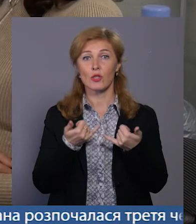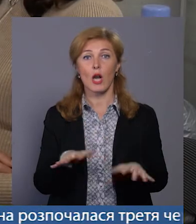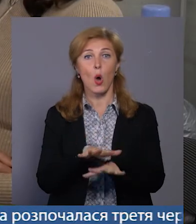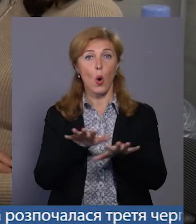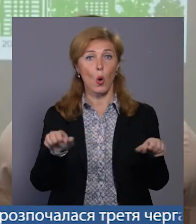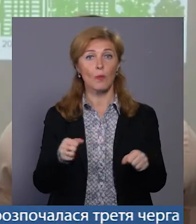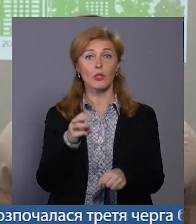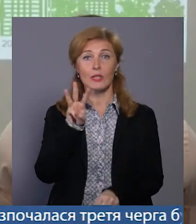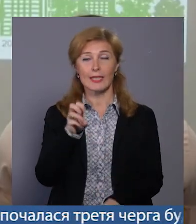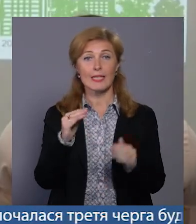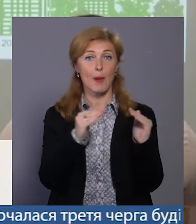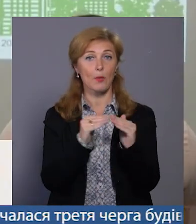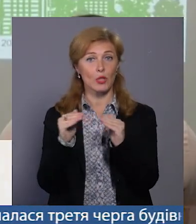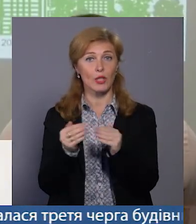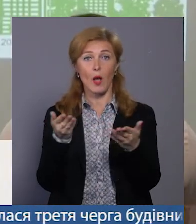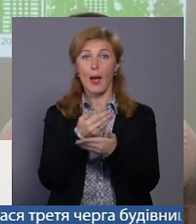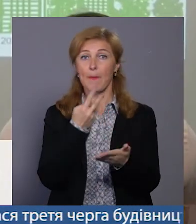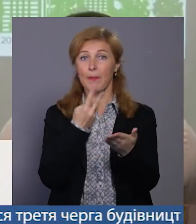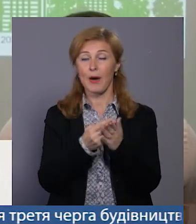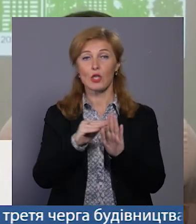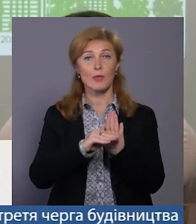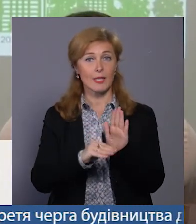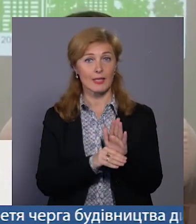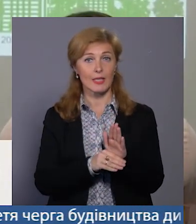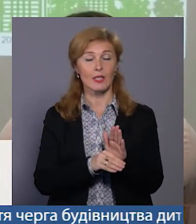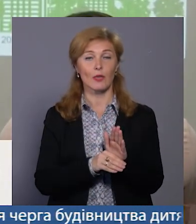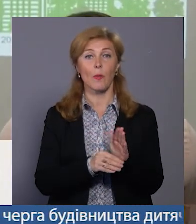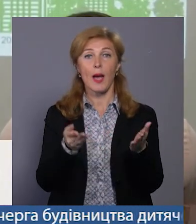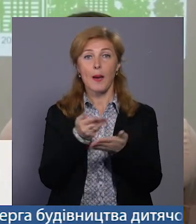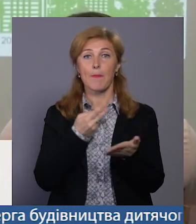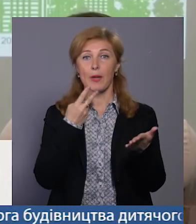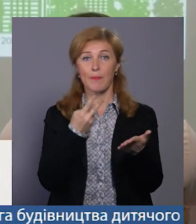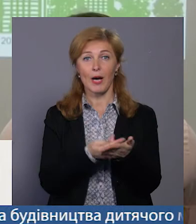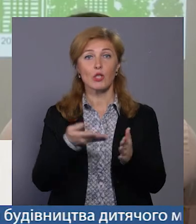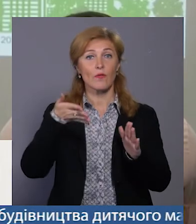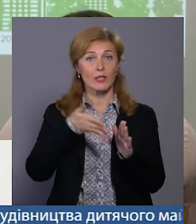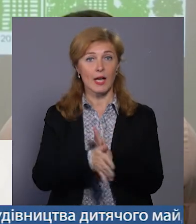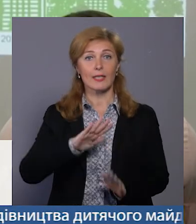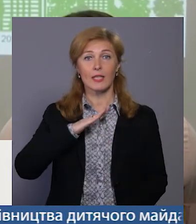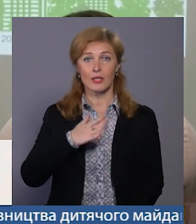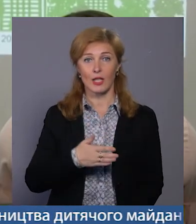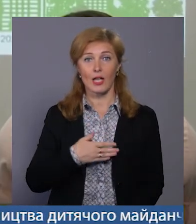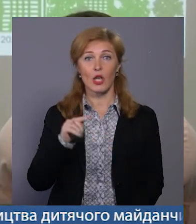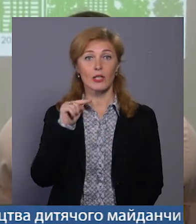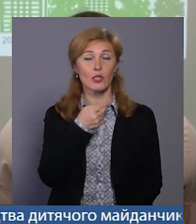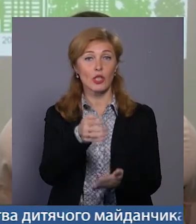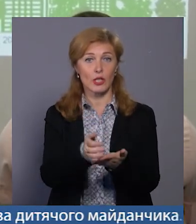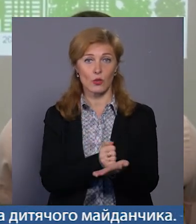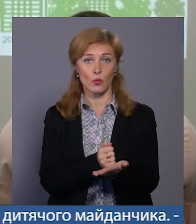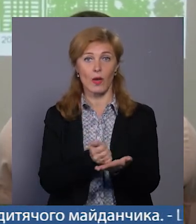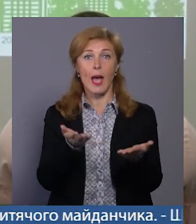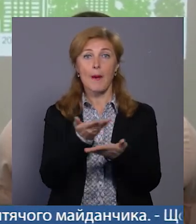300 будівель. Ми бачимо статистику, ми бачимо аналітику, ми бачимо витрати наших енергетичних ресурсів.